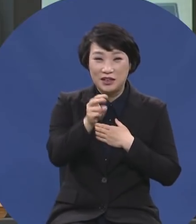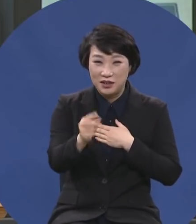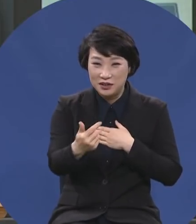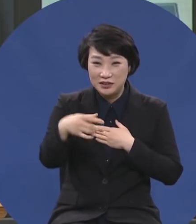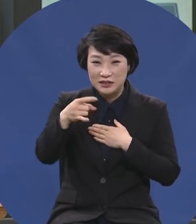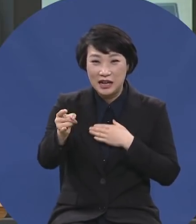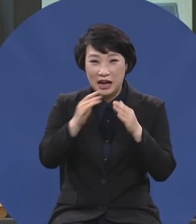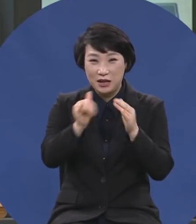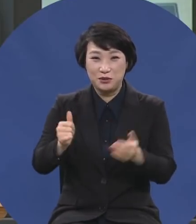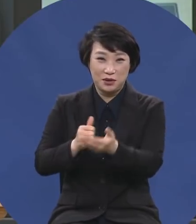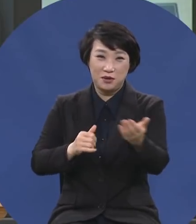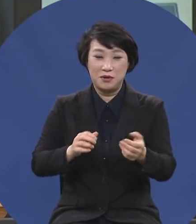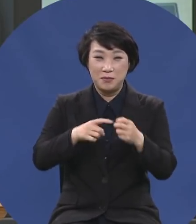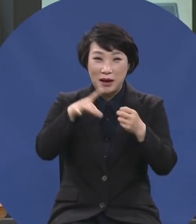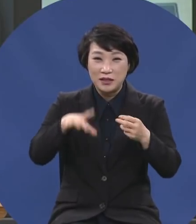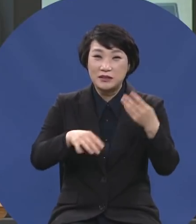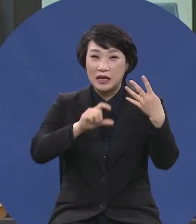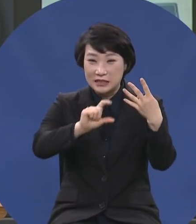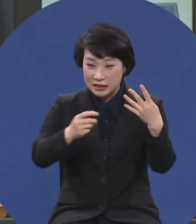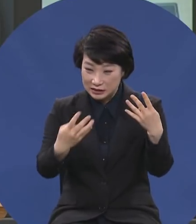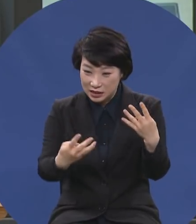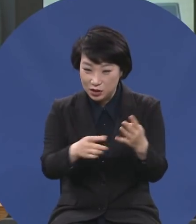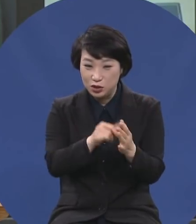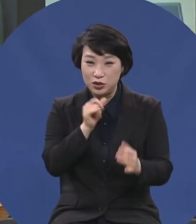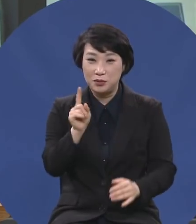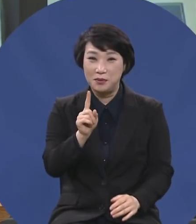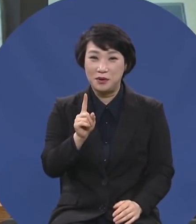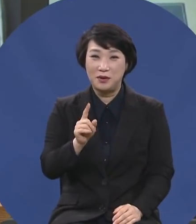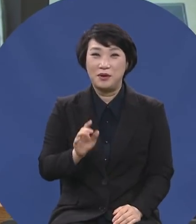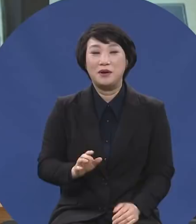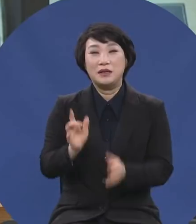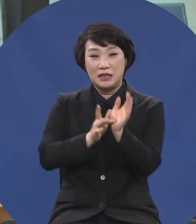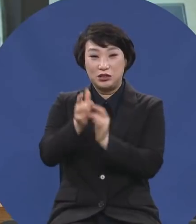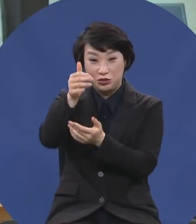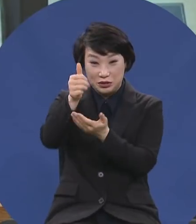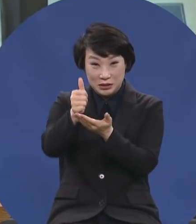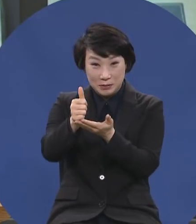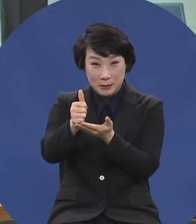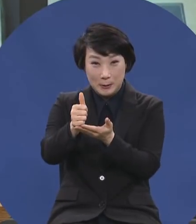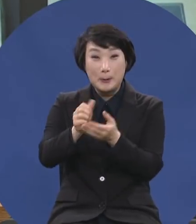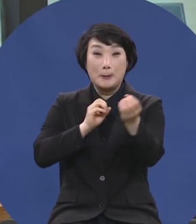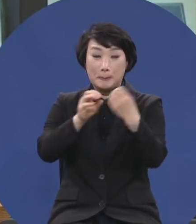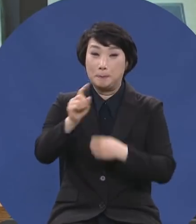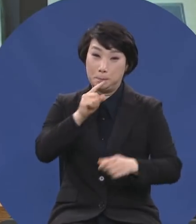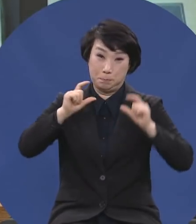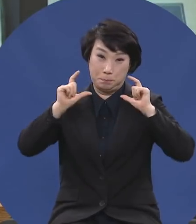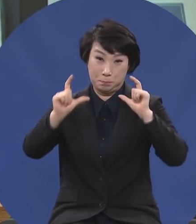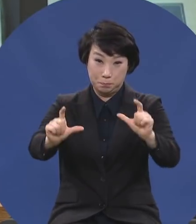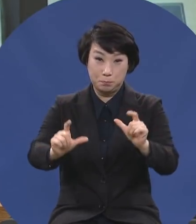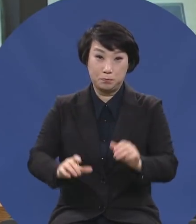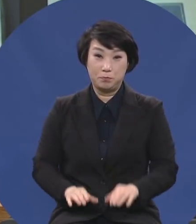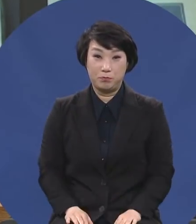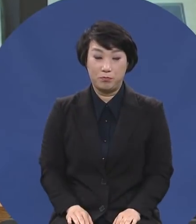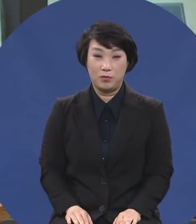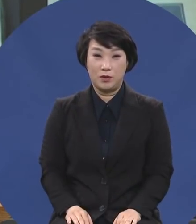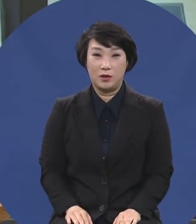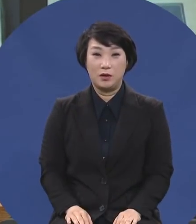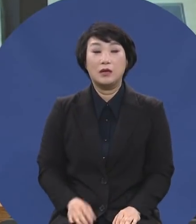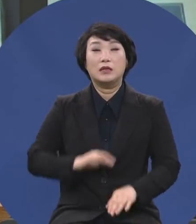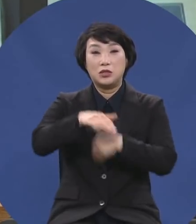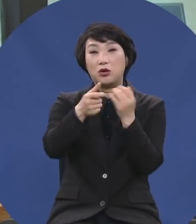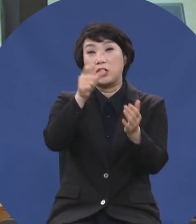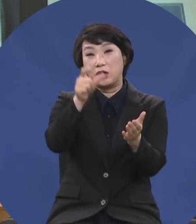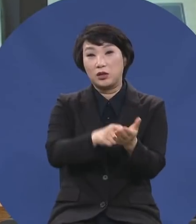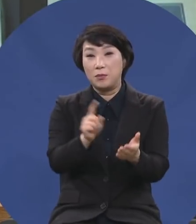마태복음 4장 4절에 말씀하셨지요. 예수께서 대답하여 가라사대